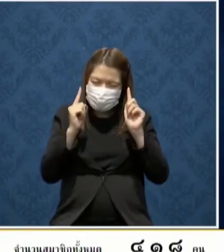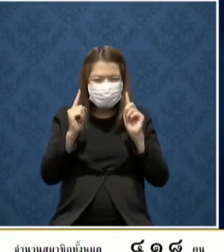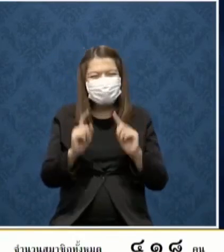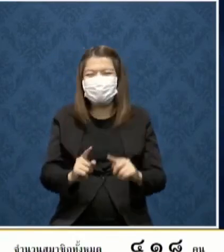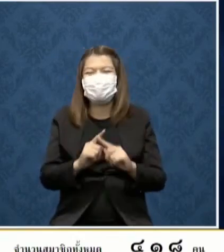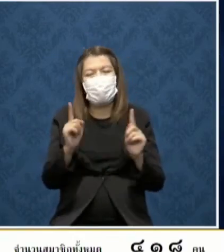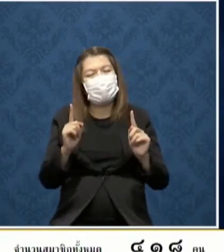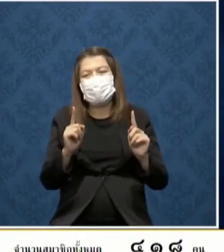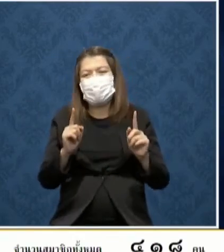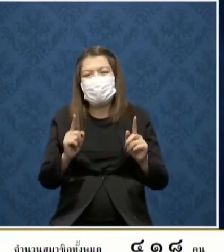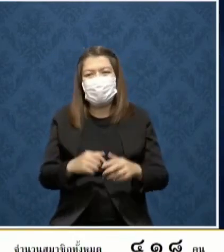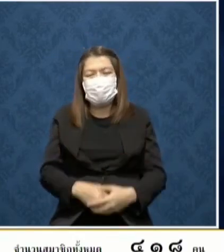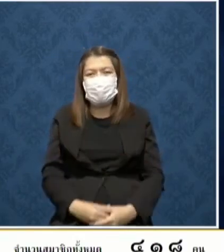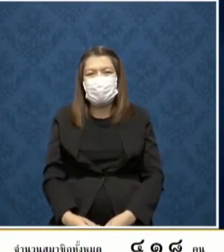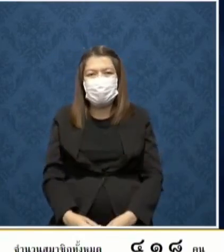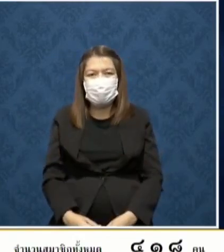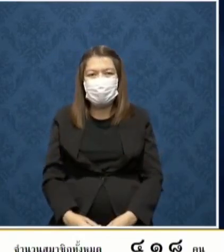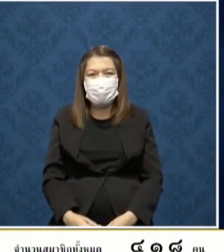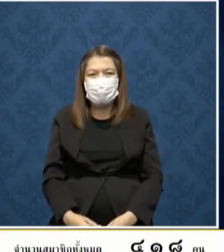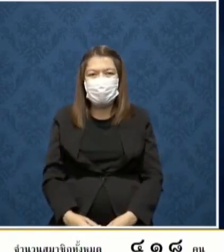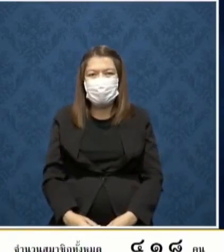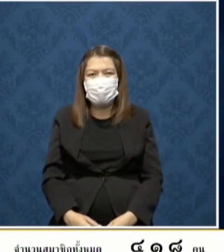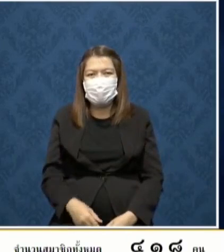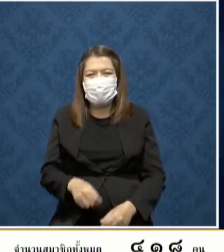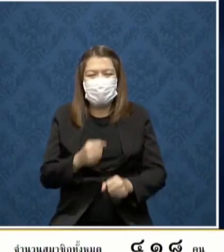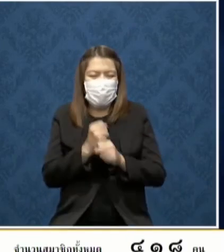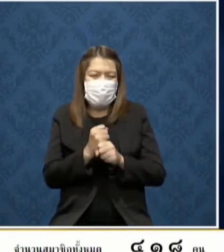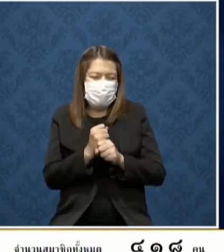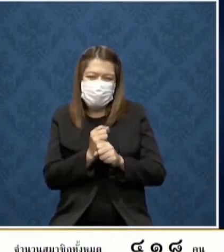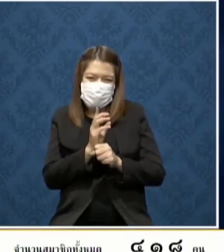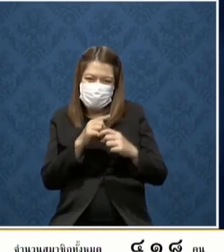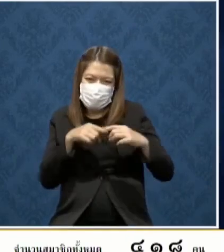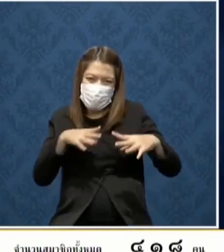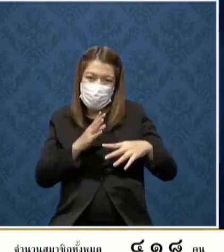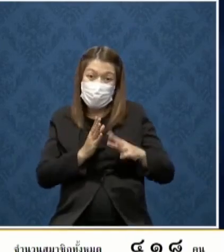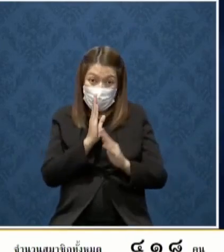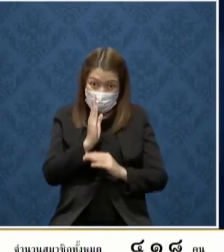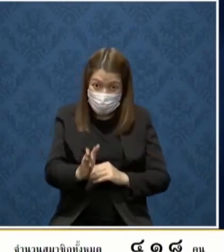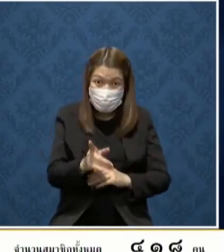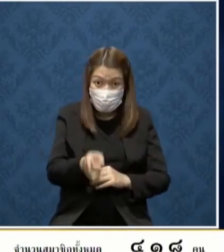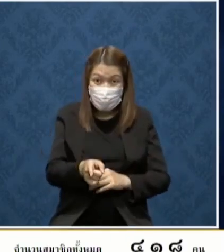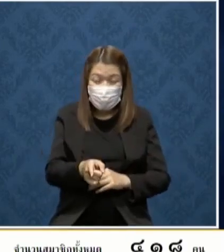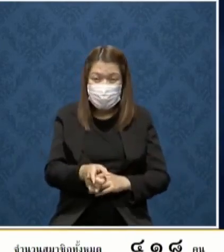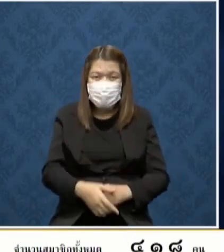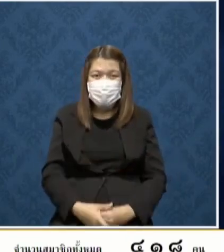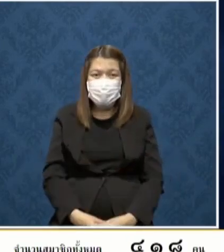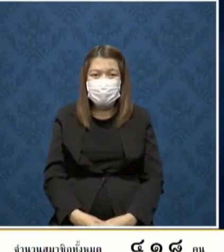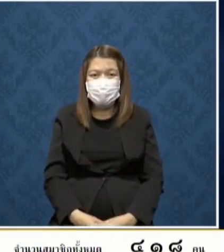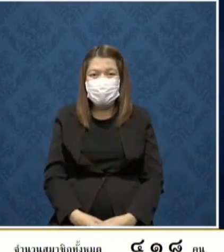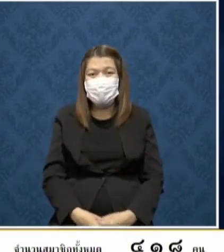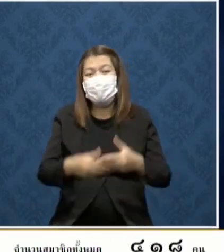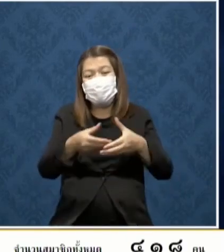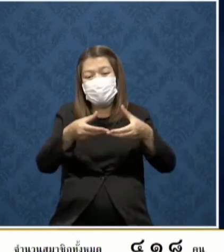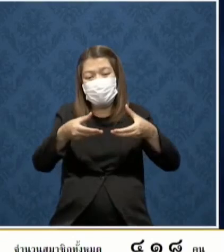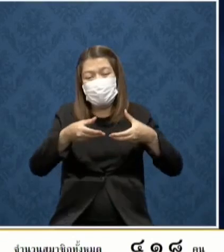ทงหมู่บ้าน นี่คอการปกพลองโดสุจริตแล้ไม่ใช่ครับนรายงสำหรบ